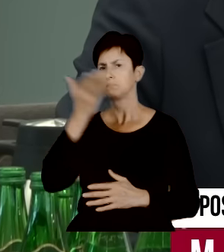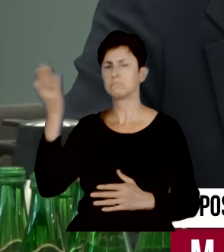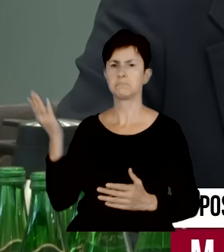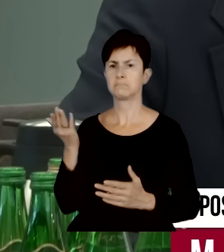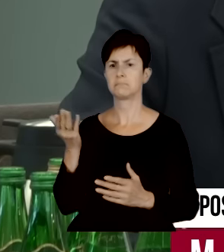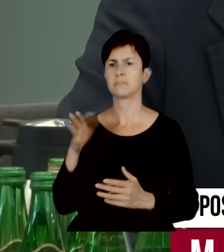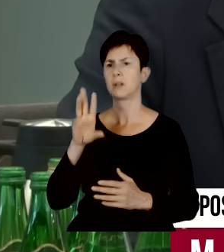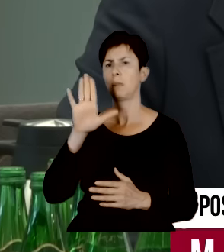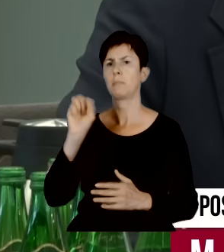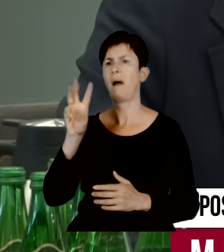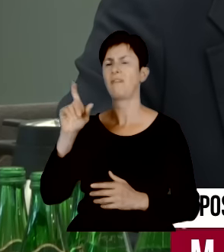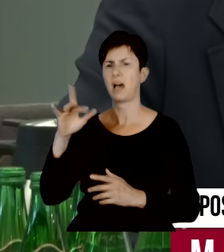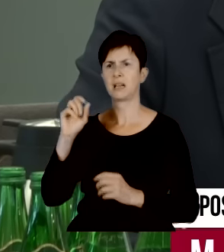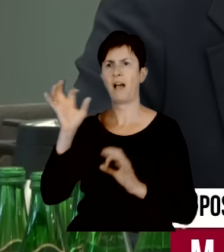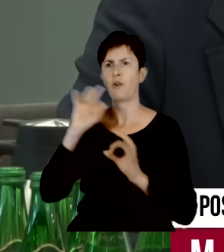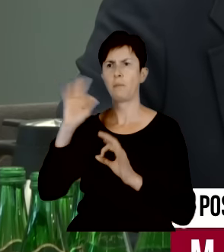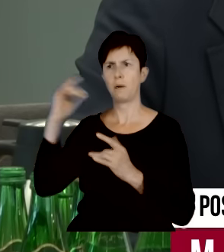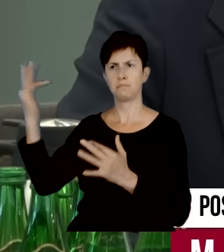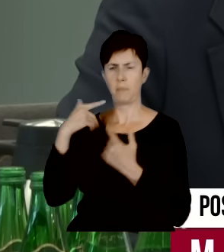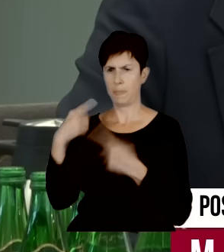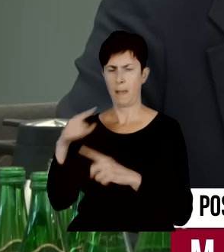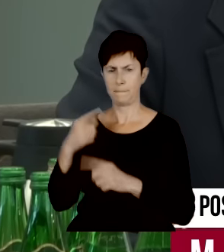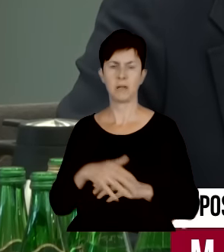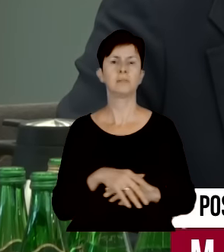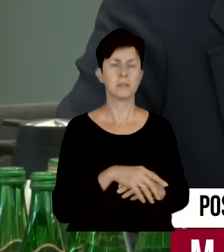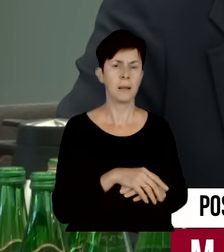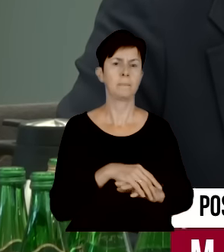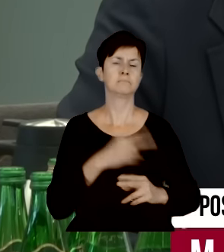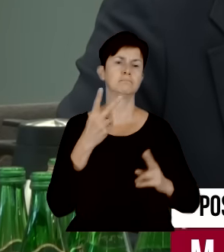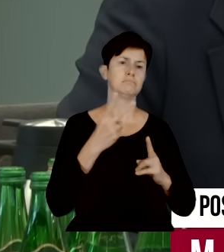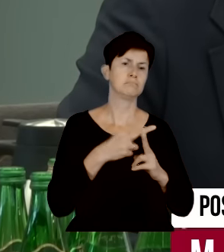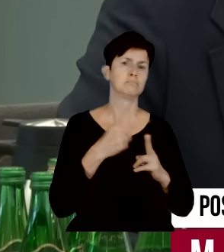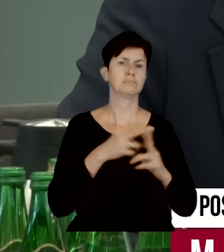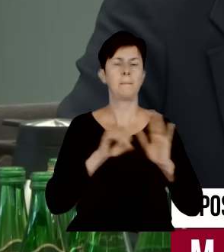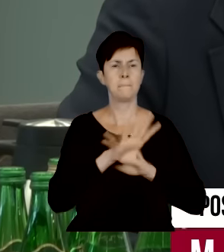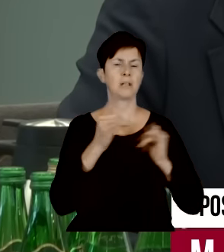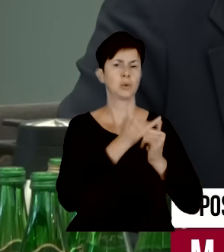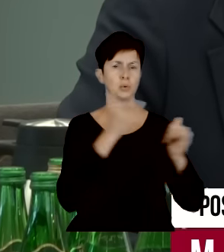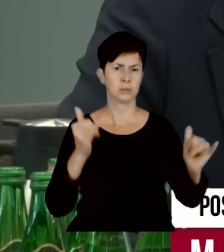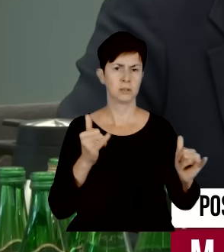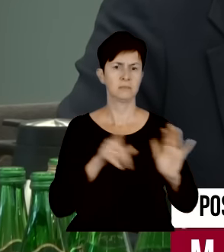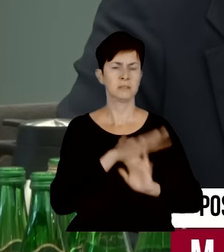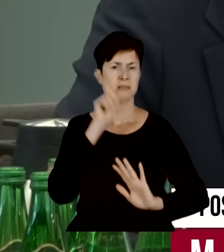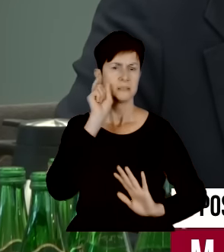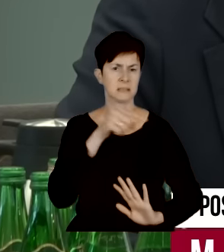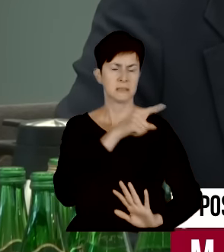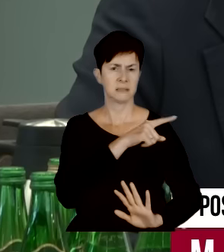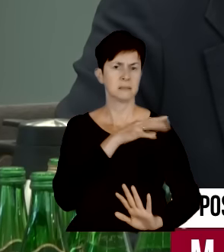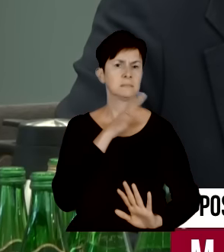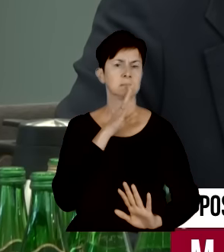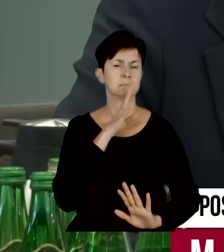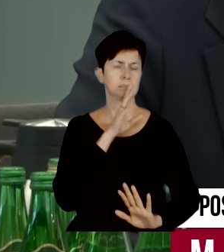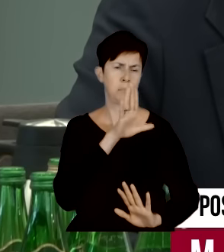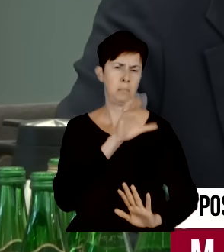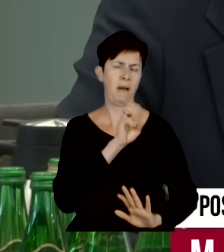Bawarii informacje spływały informacje medialne o tym również spływały informacje właśnie z Niemiec chyba z Bawarii tak Czyli